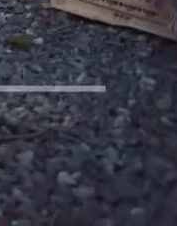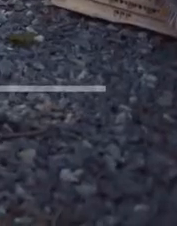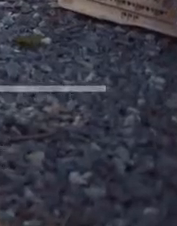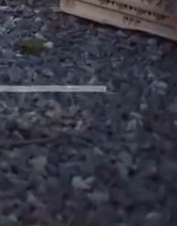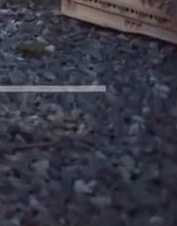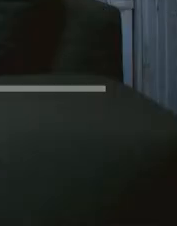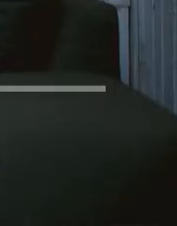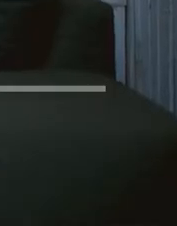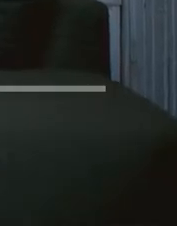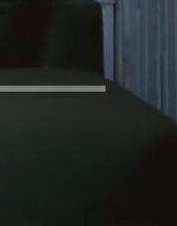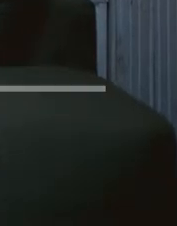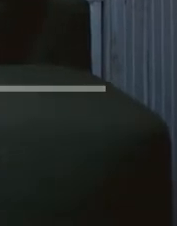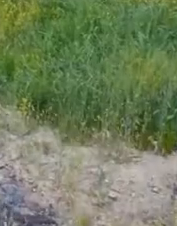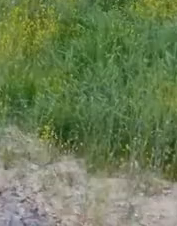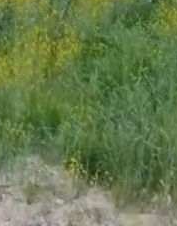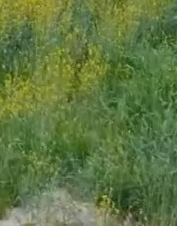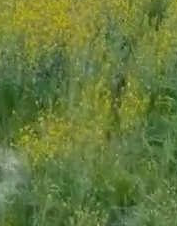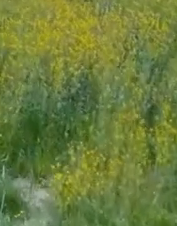보세요